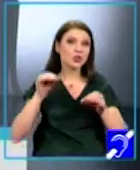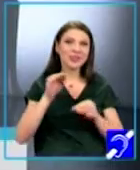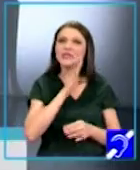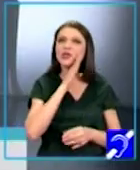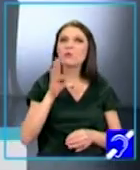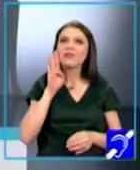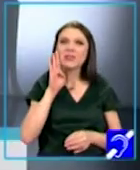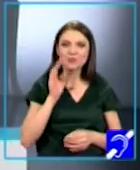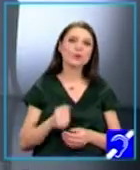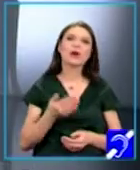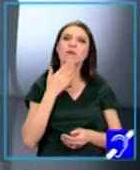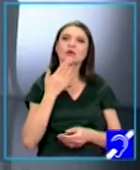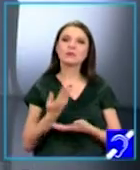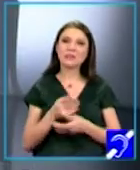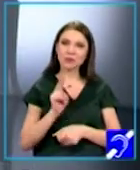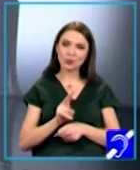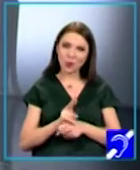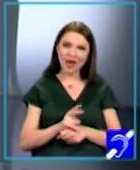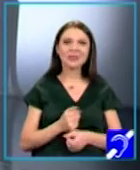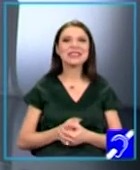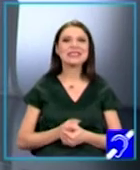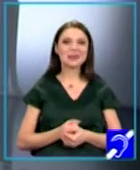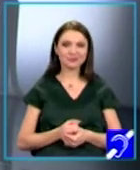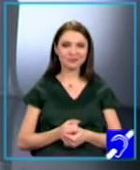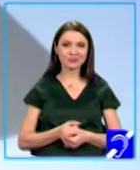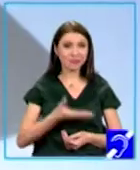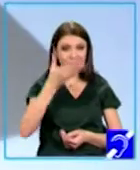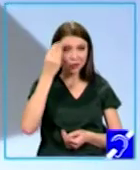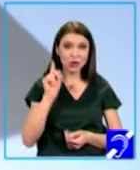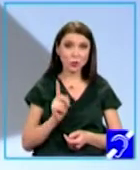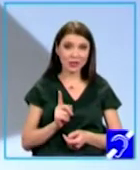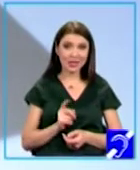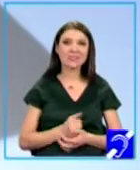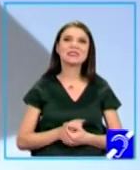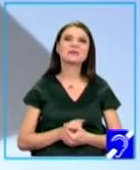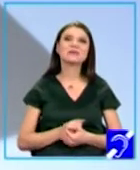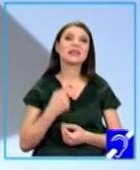Capricii. Mulțumesc Escudo pentru vestimentație și Leather District pentru încălțăminte. Sunt Radu Nechit și vă